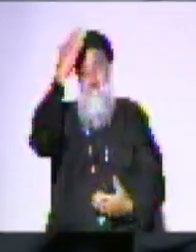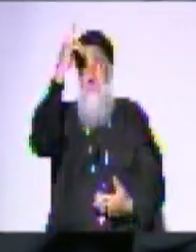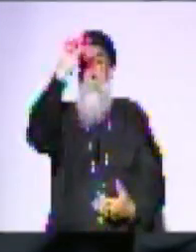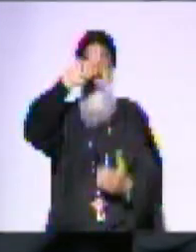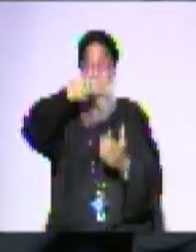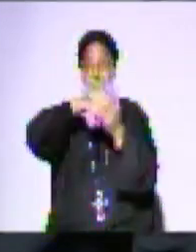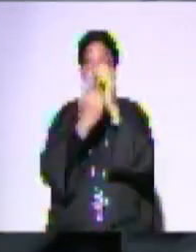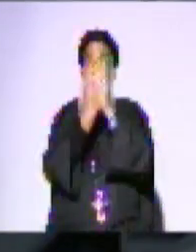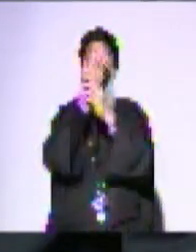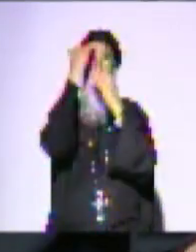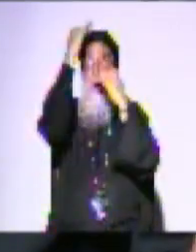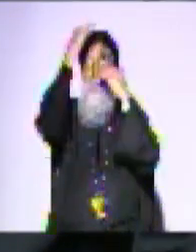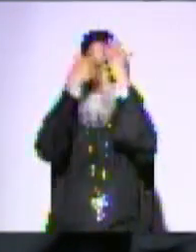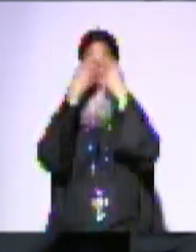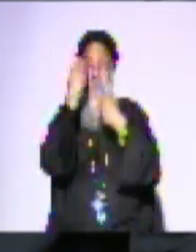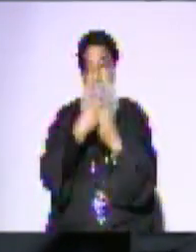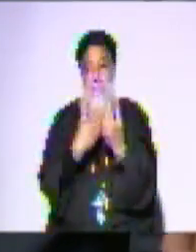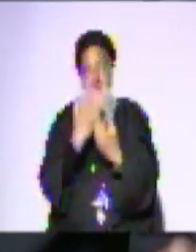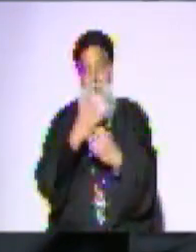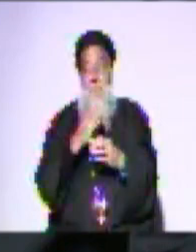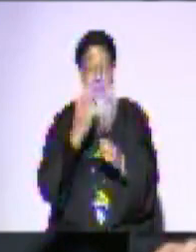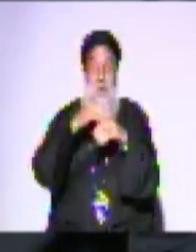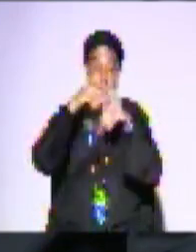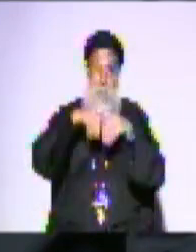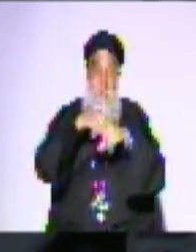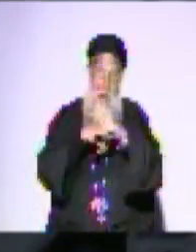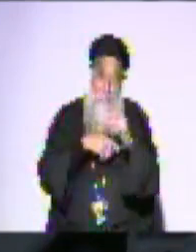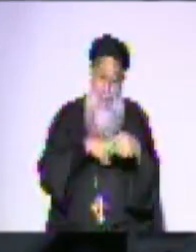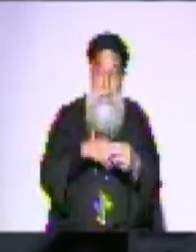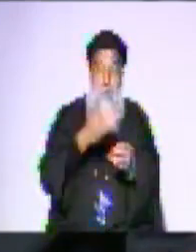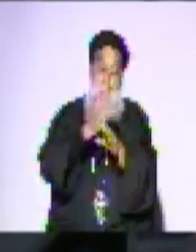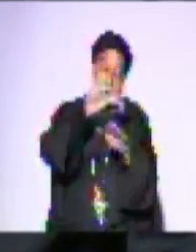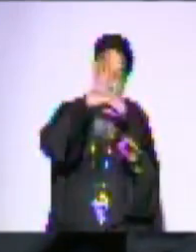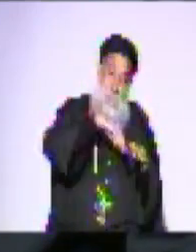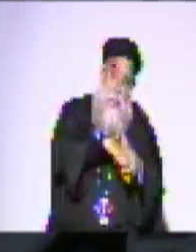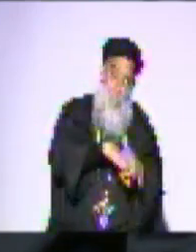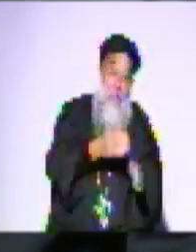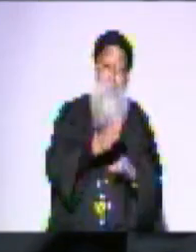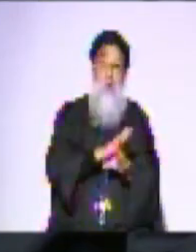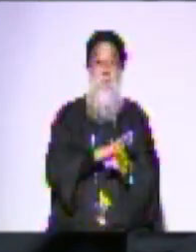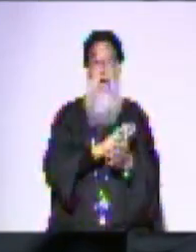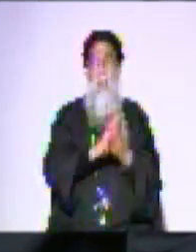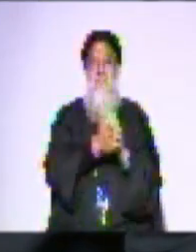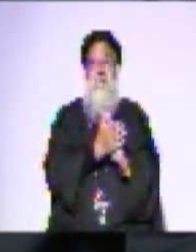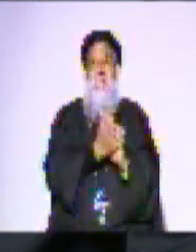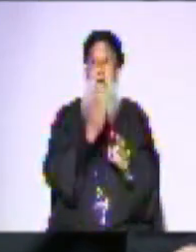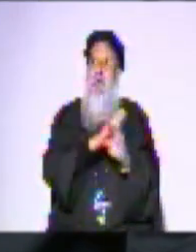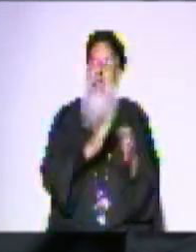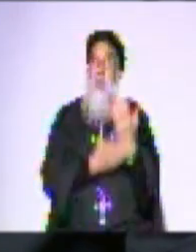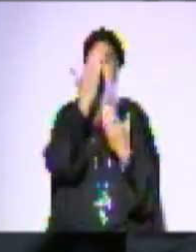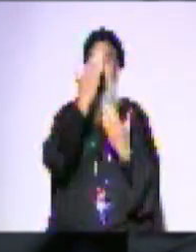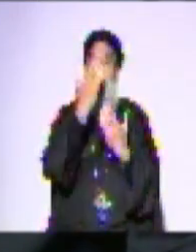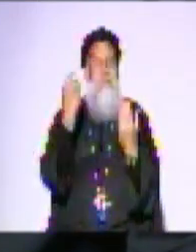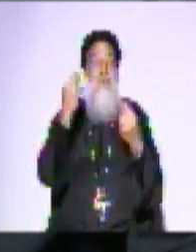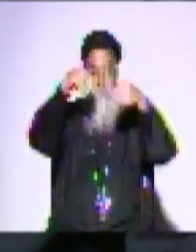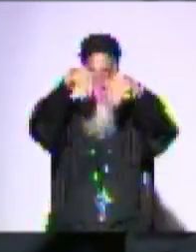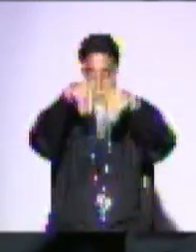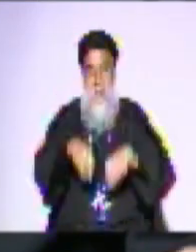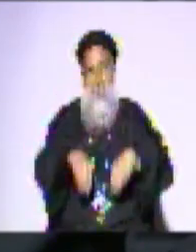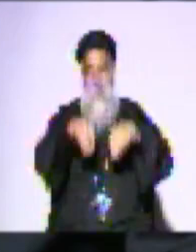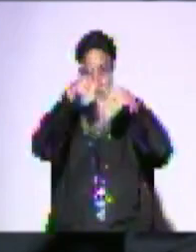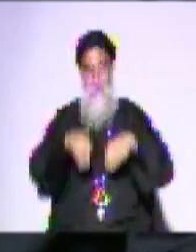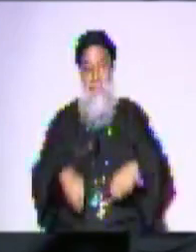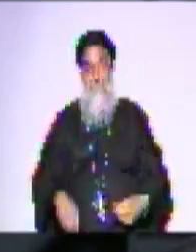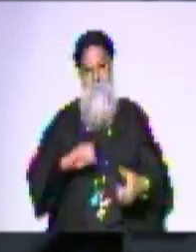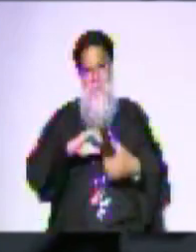اعتمد ليسوع المسيح اعتمدنا لموته، فدفننا معه بالمعمودية للموت، لأنه إن كنا قد صرنا متحدين